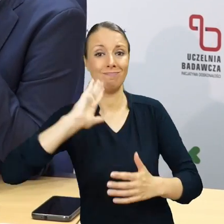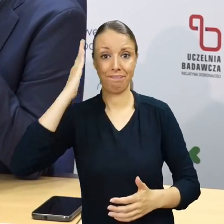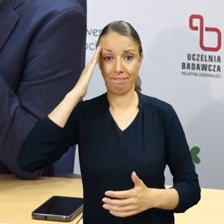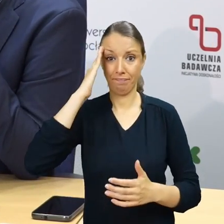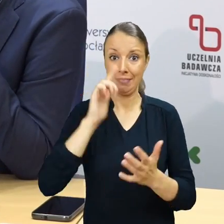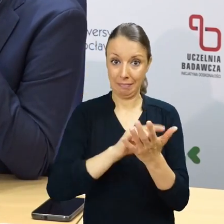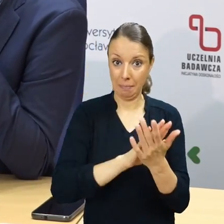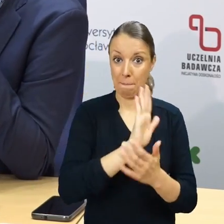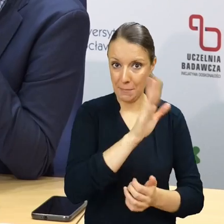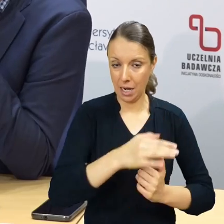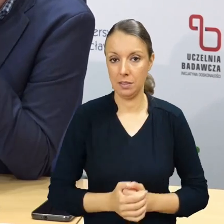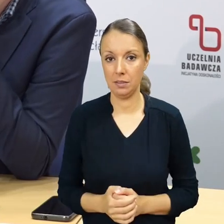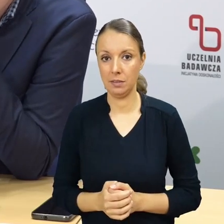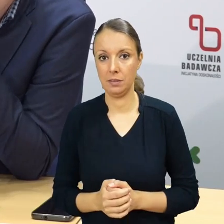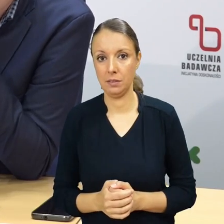wymaga